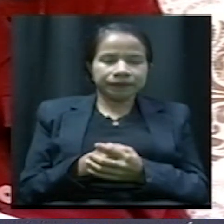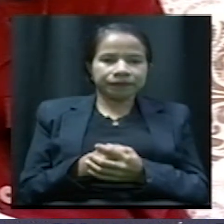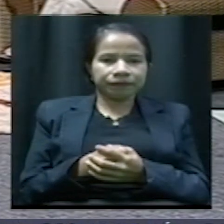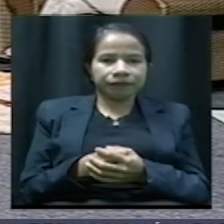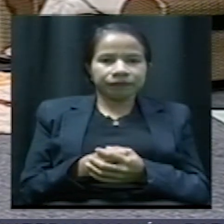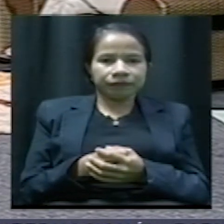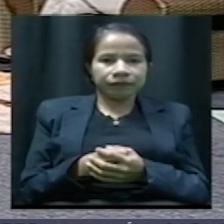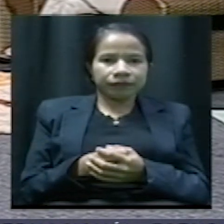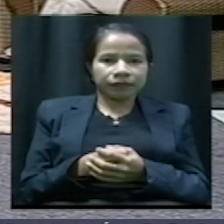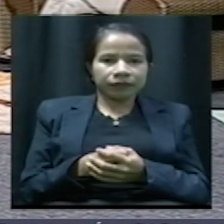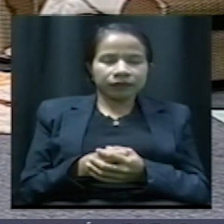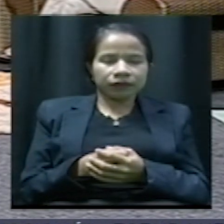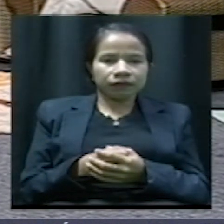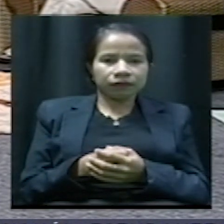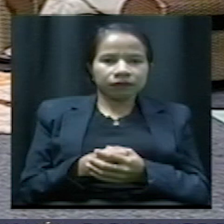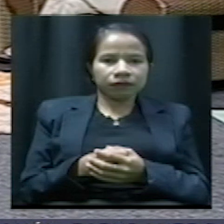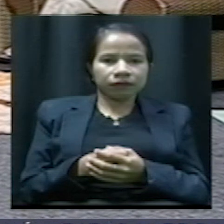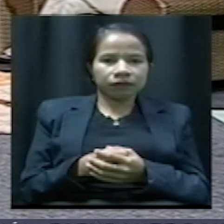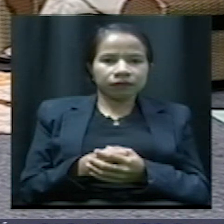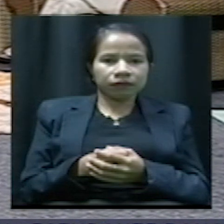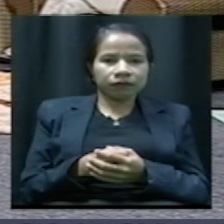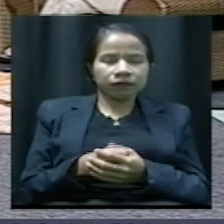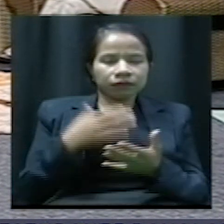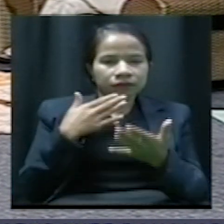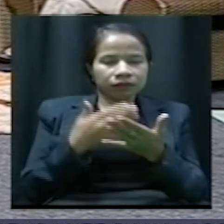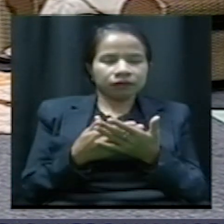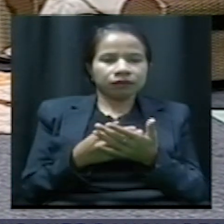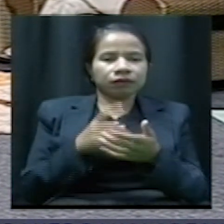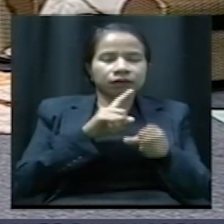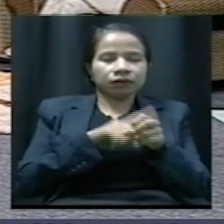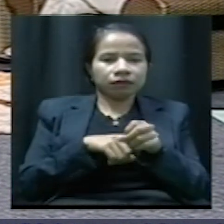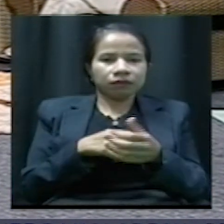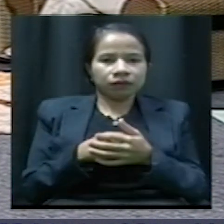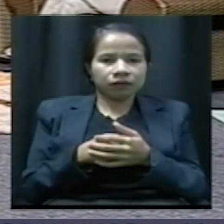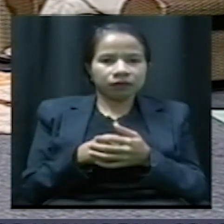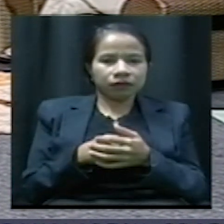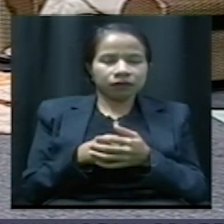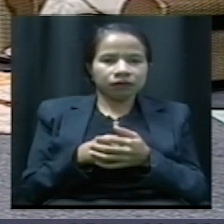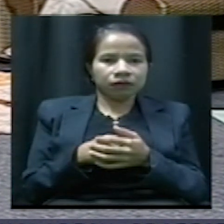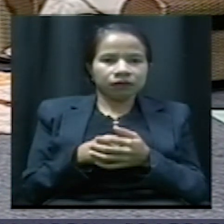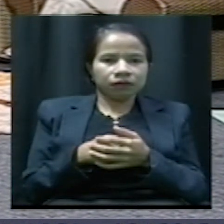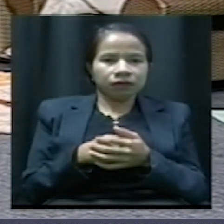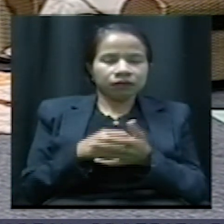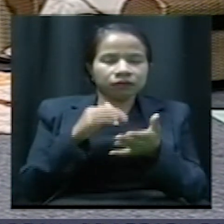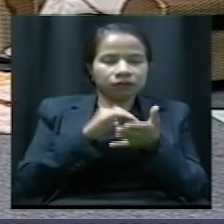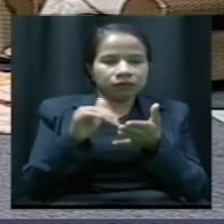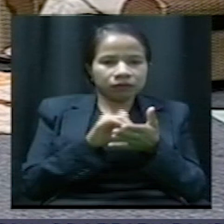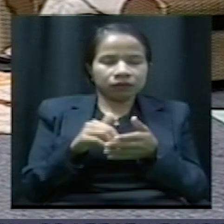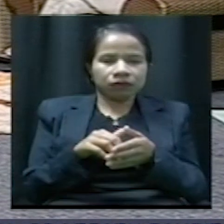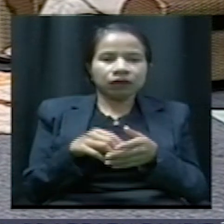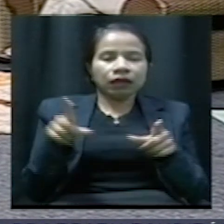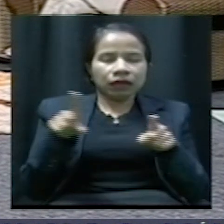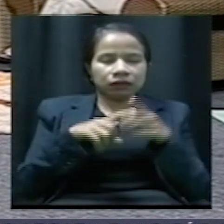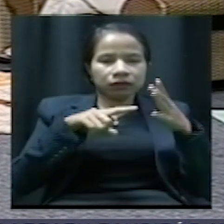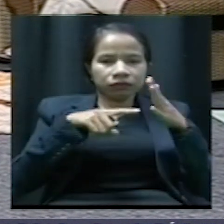Dia ya bilang gitu nih bahasa sukses nih si dok tambah itu Boti de kerik misalnya itu